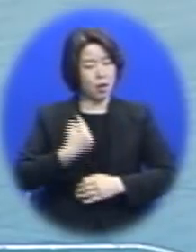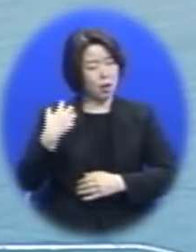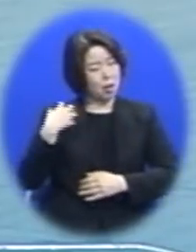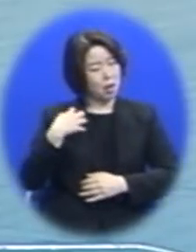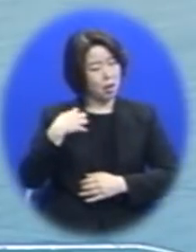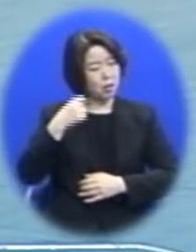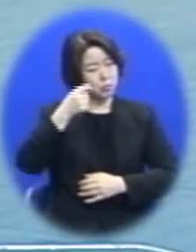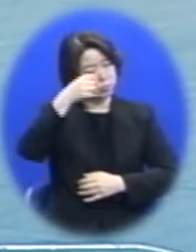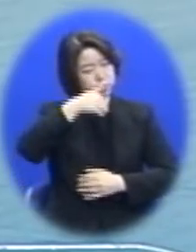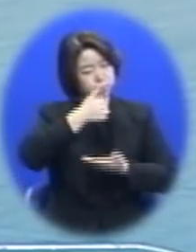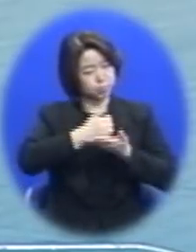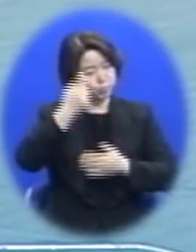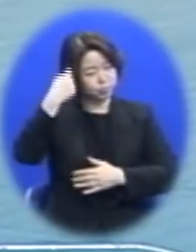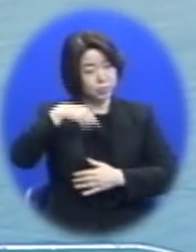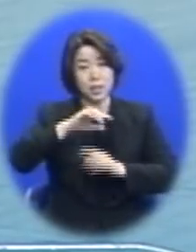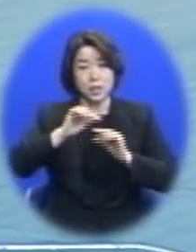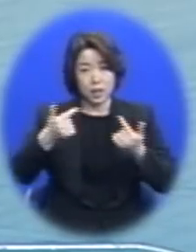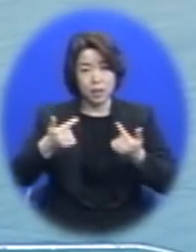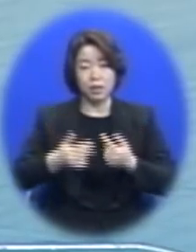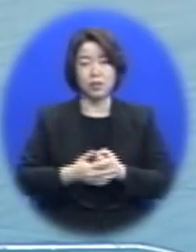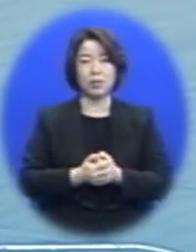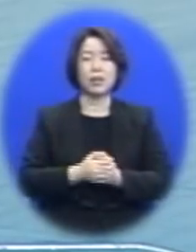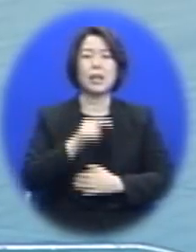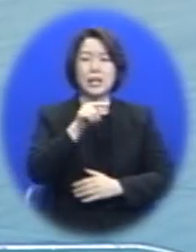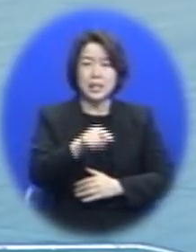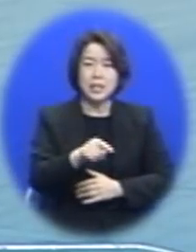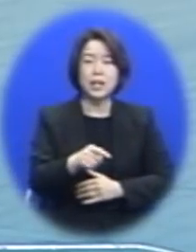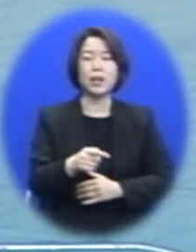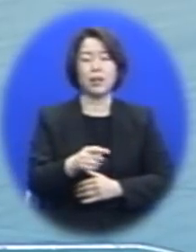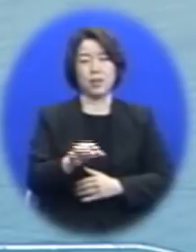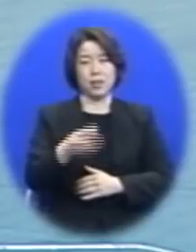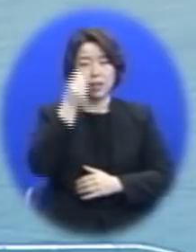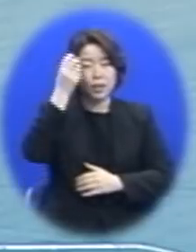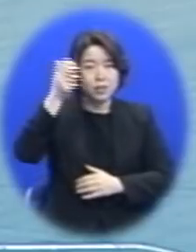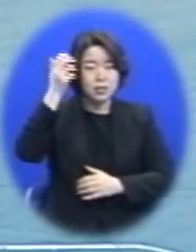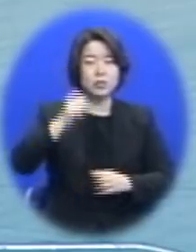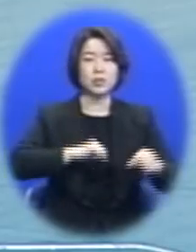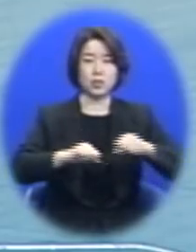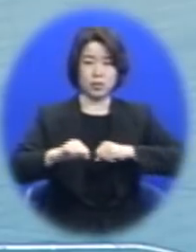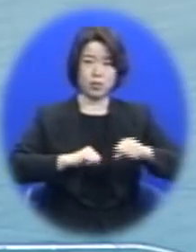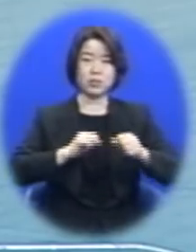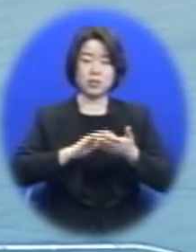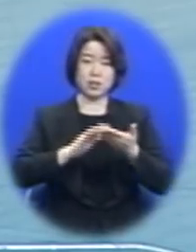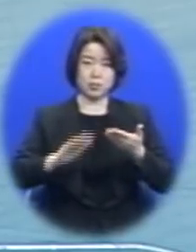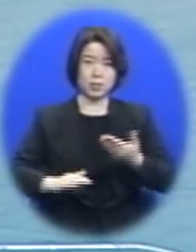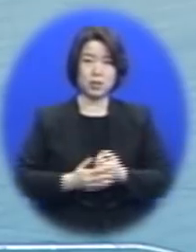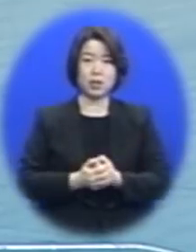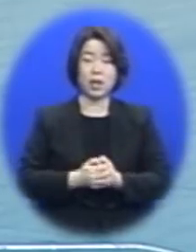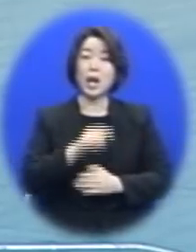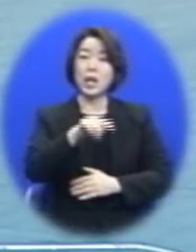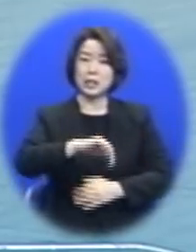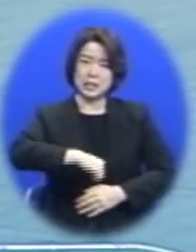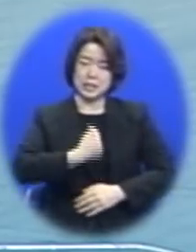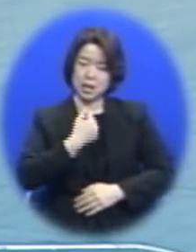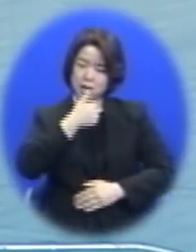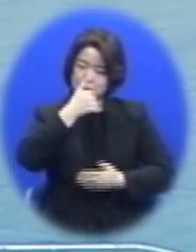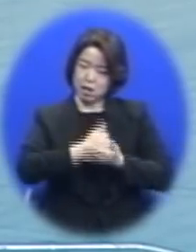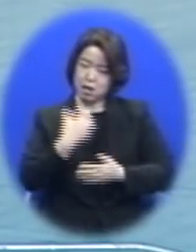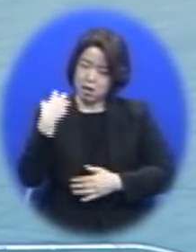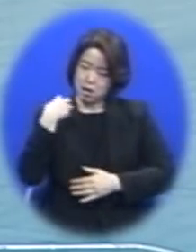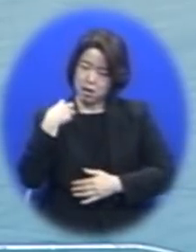않습니까 여러분 이것이 성령의 역사입니다 여러분 그런 자책을 작게 여기